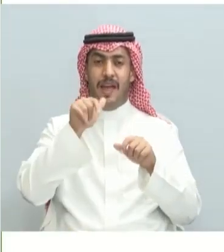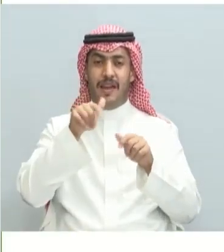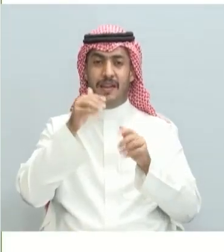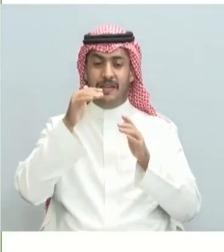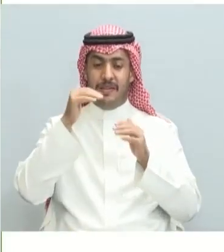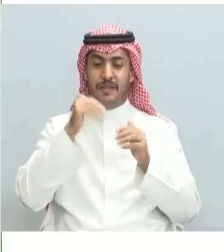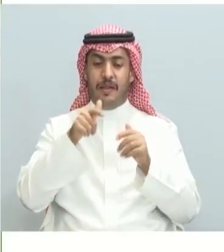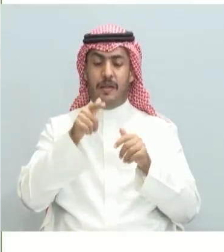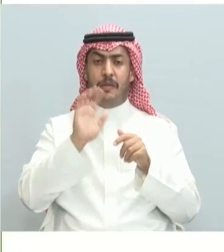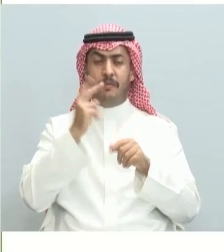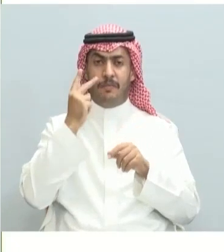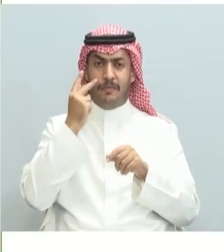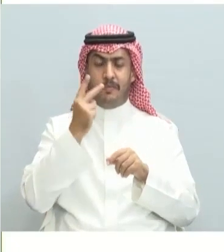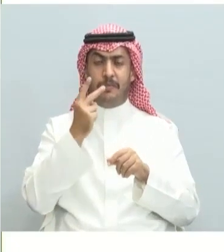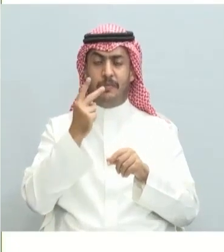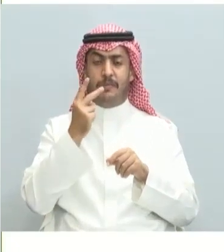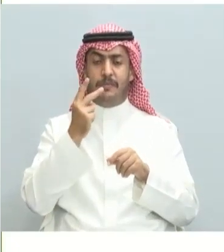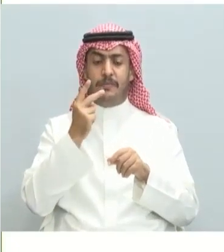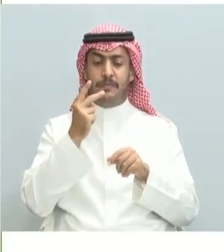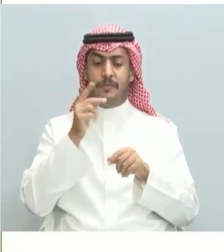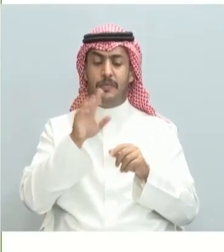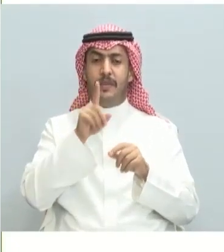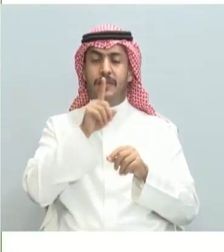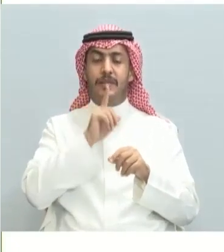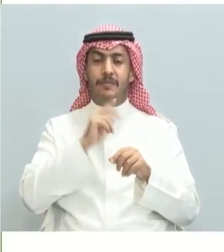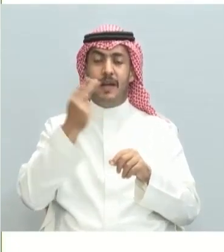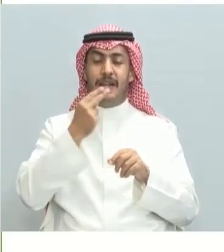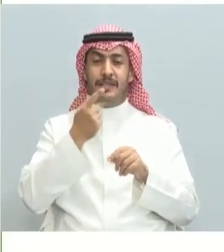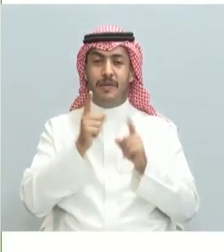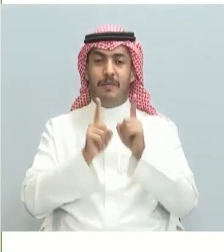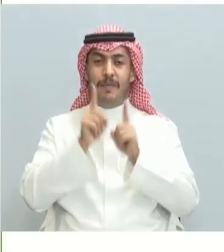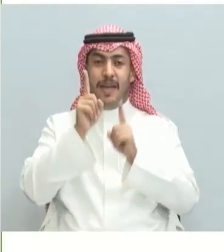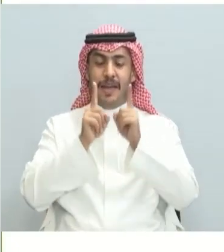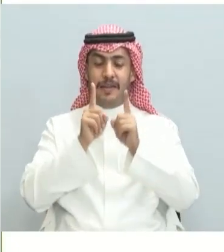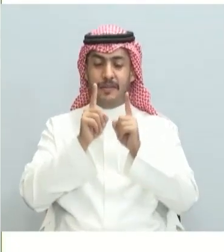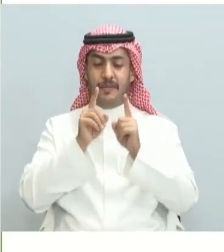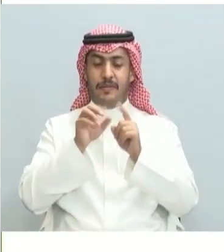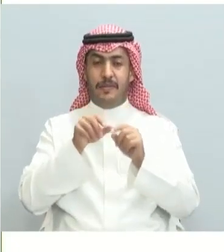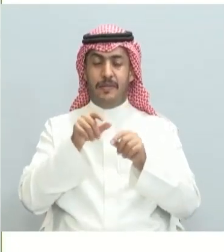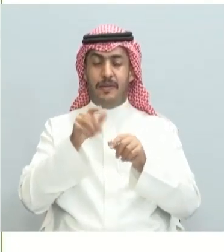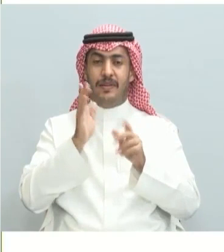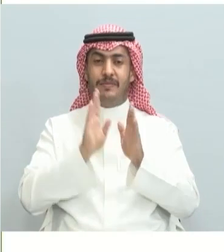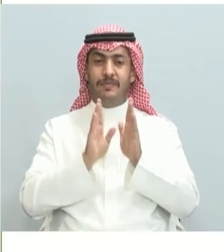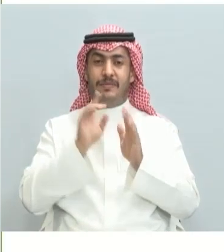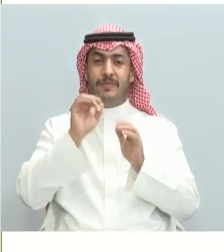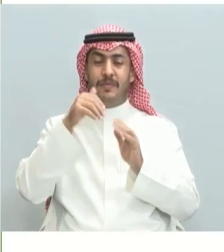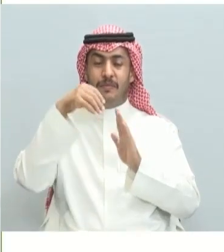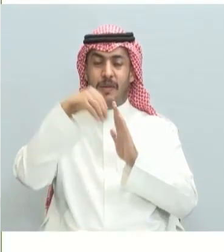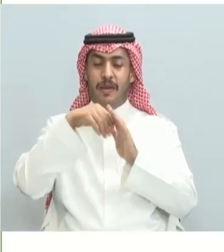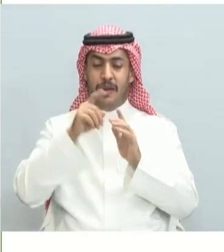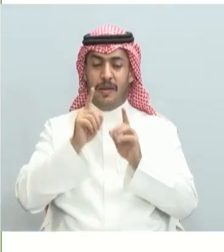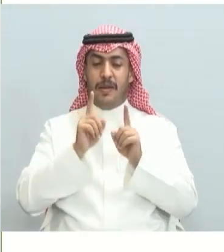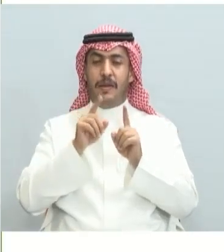الزمني بصريا من خلال رسم بياني اذا سنل هذا المنحنى من خلال رسم